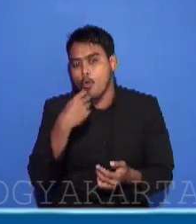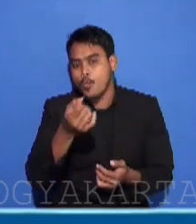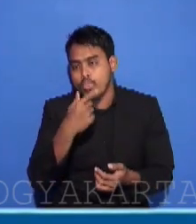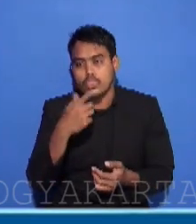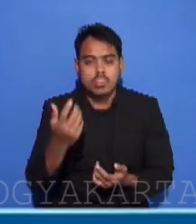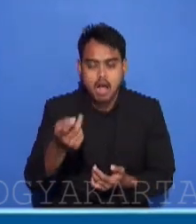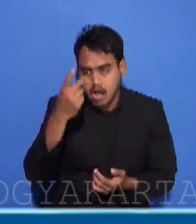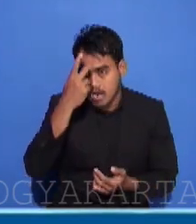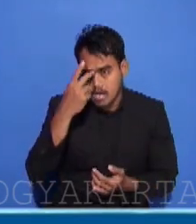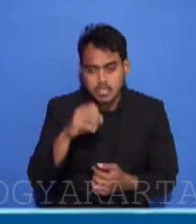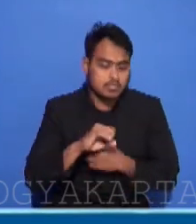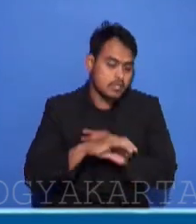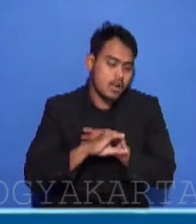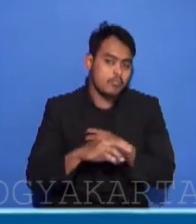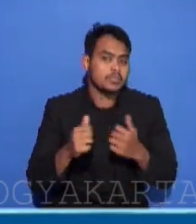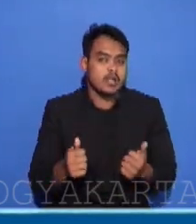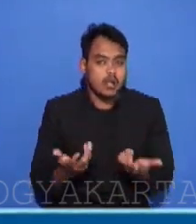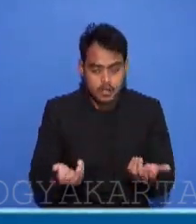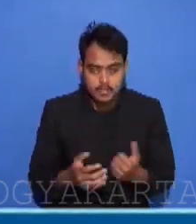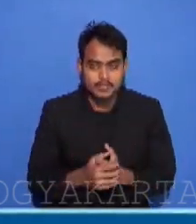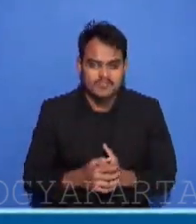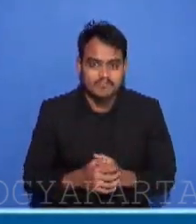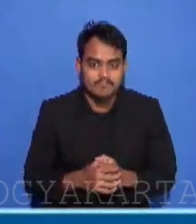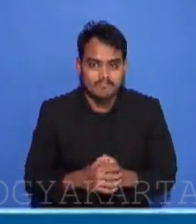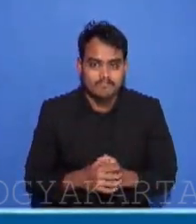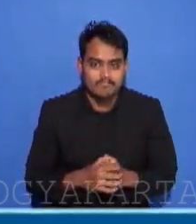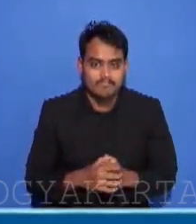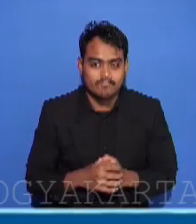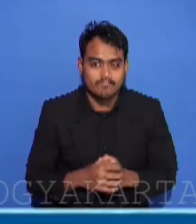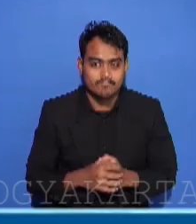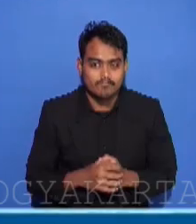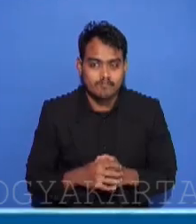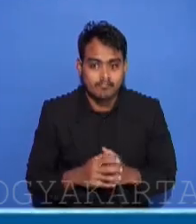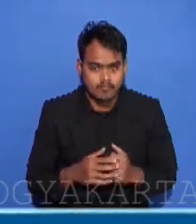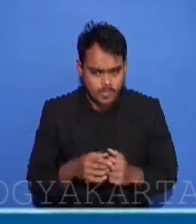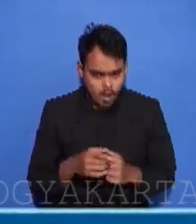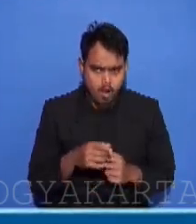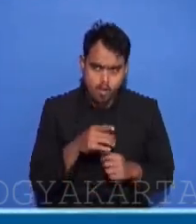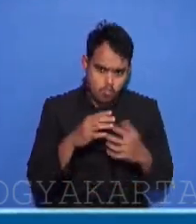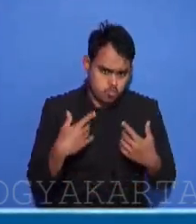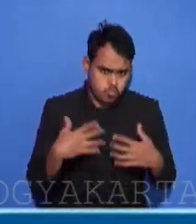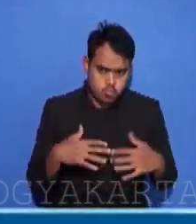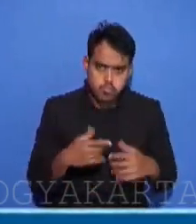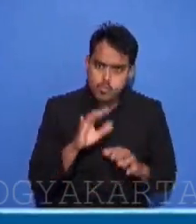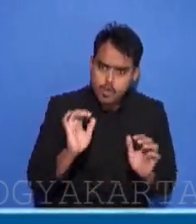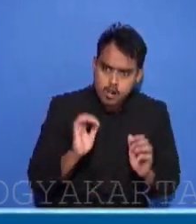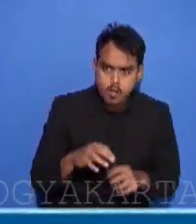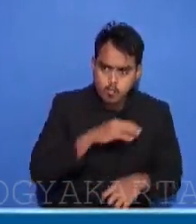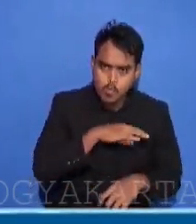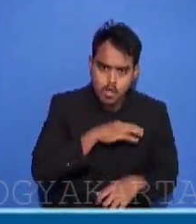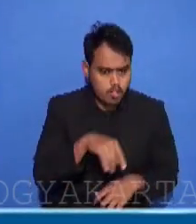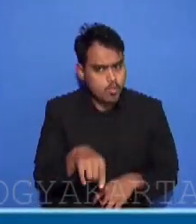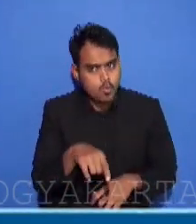saking sakata ilmu pangkat Suci meniko tementunipun mboten wonten klan tunipun ing pekawisan Griyo panjenengan dipun Tanami